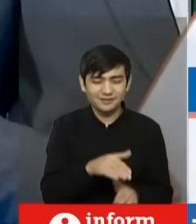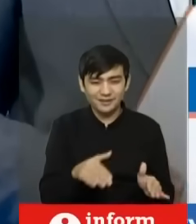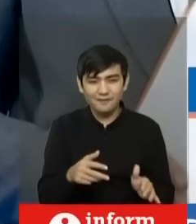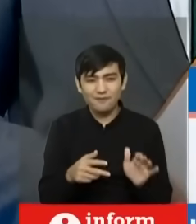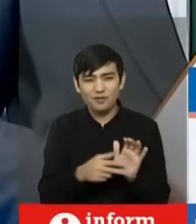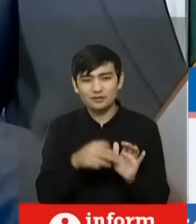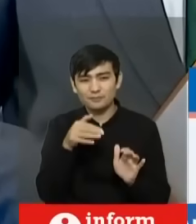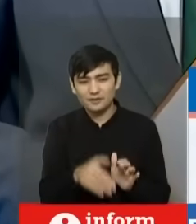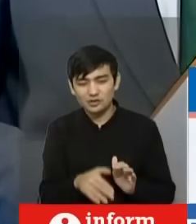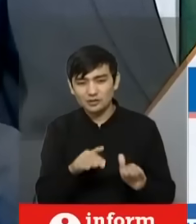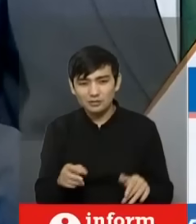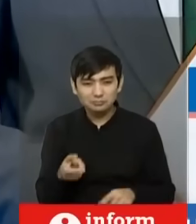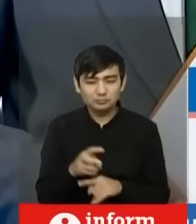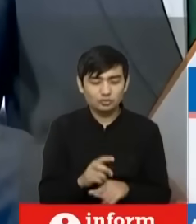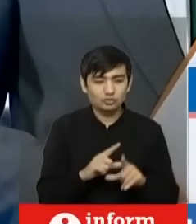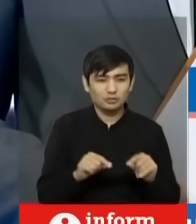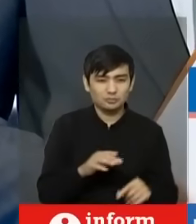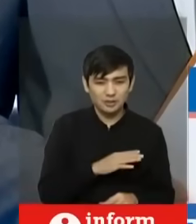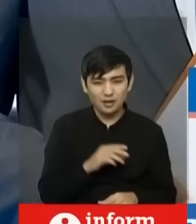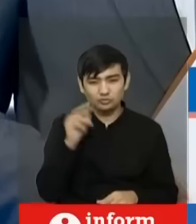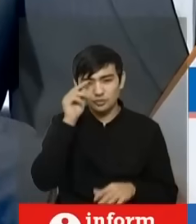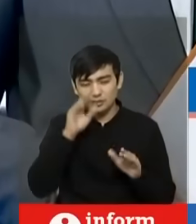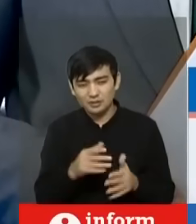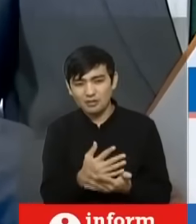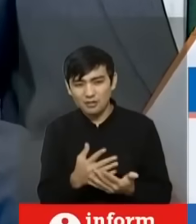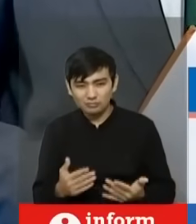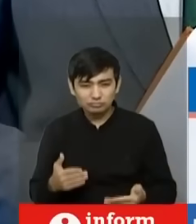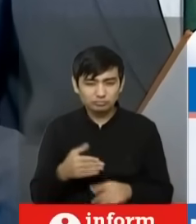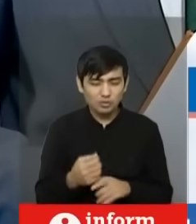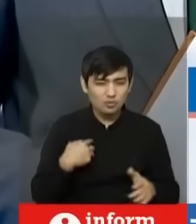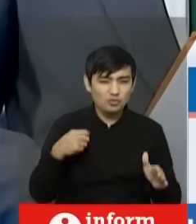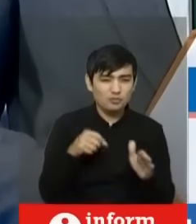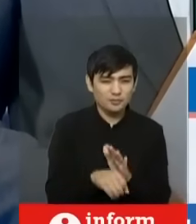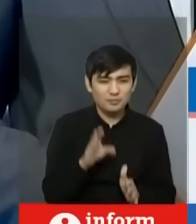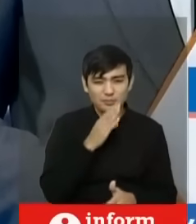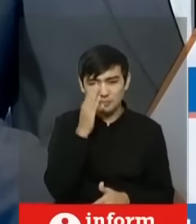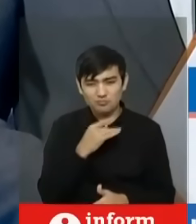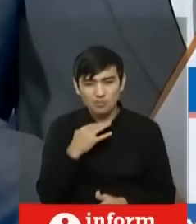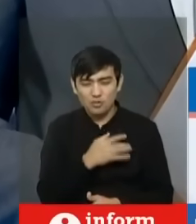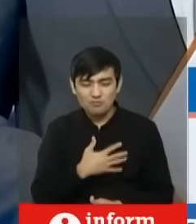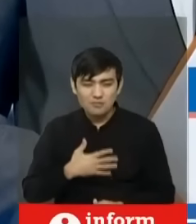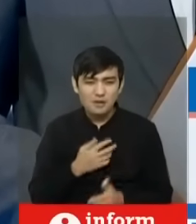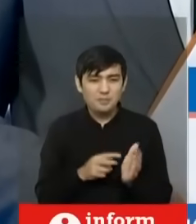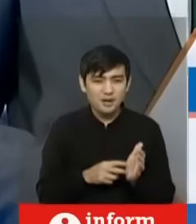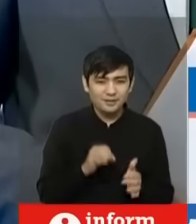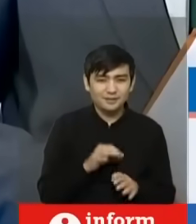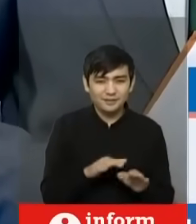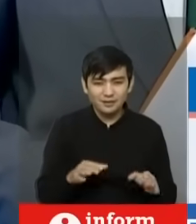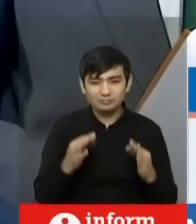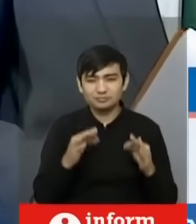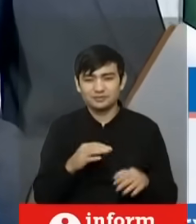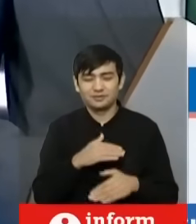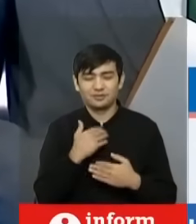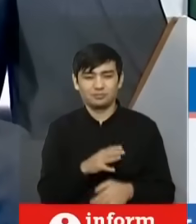8 мыңы сабаққа келген. Яғни оқу орындарында қырғын саламын деген хабарламадан ата-аналардың көбі үрейленіп балаларын мектепке